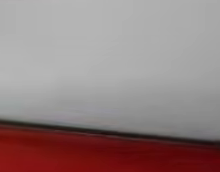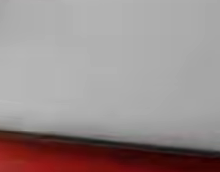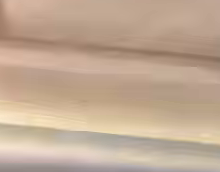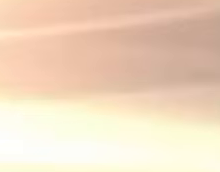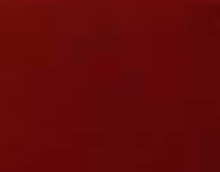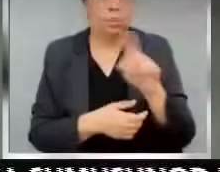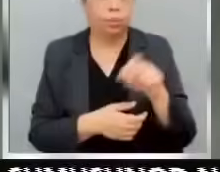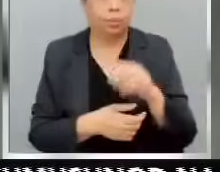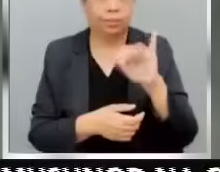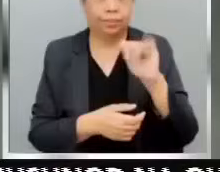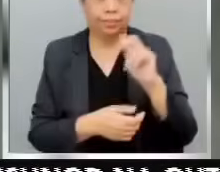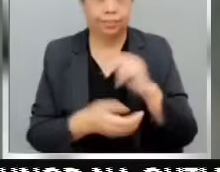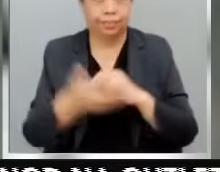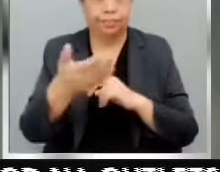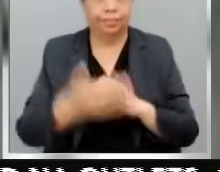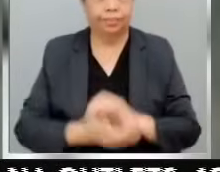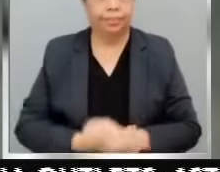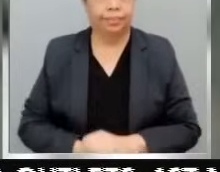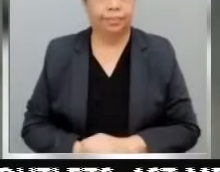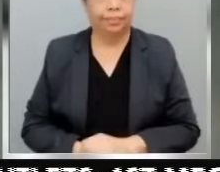Ian.